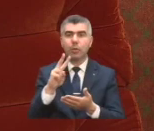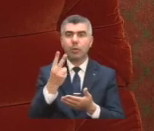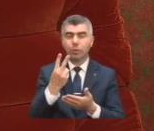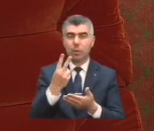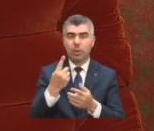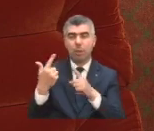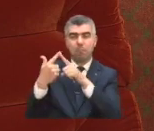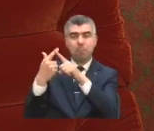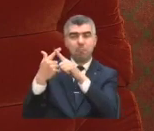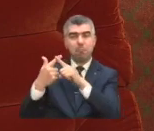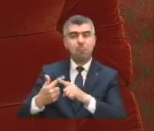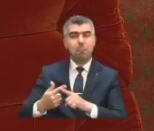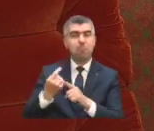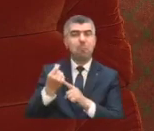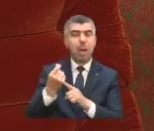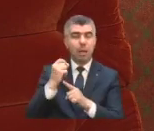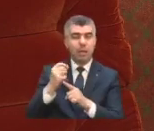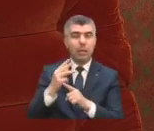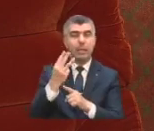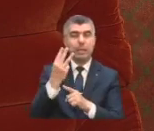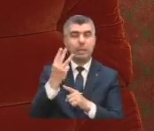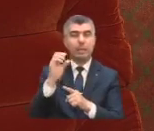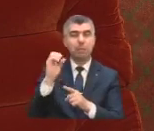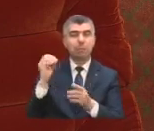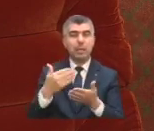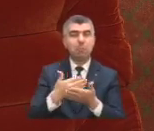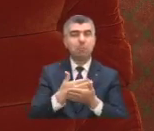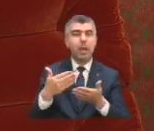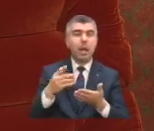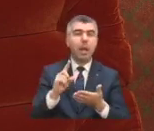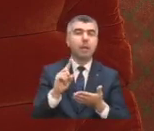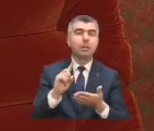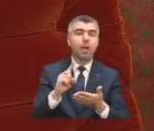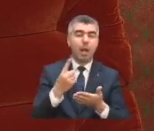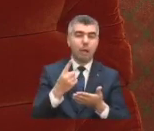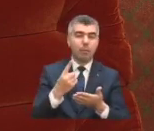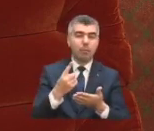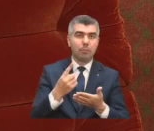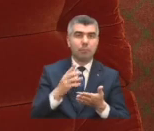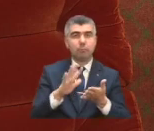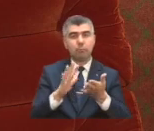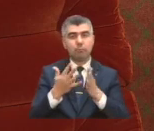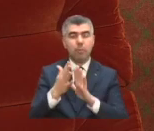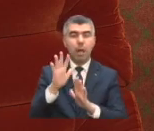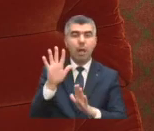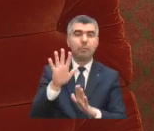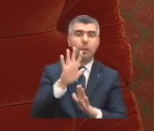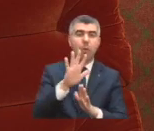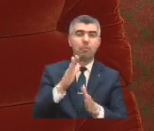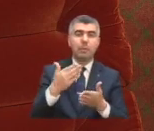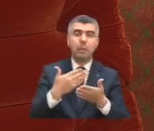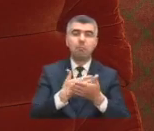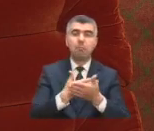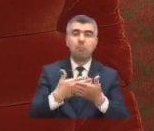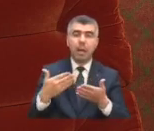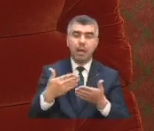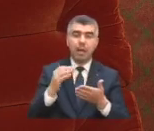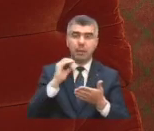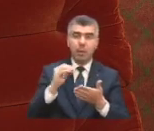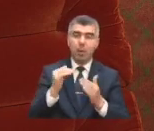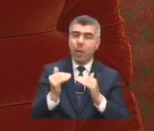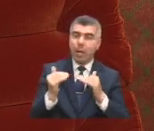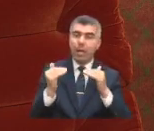غلاف مالي مهم جدا ديال 300 مليار درهم، ما يفوق 55 مليار مقارنة مع